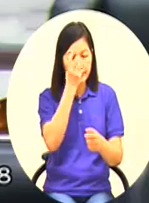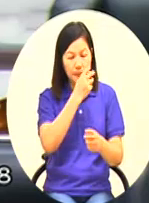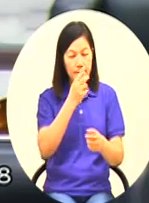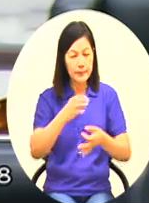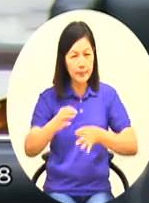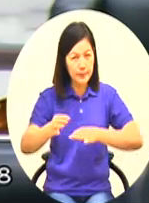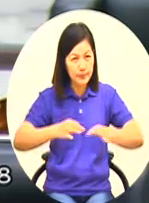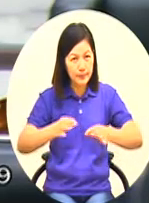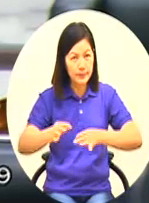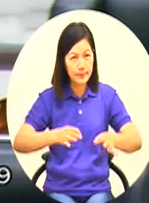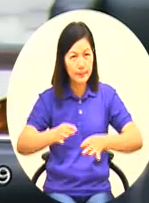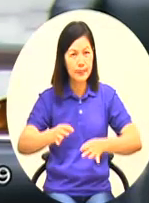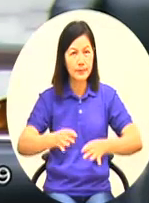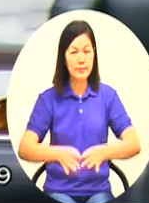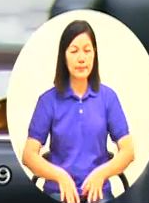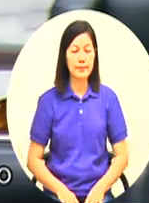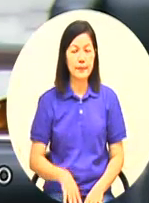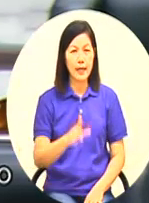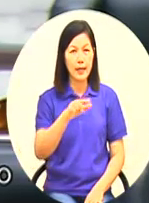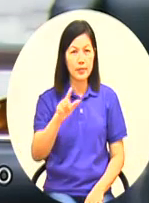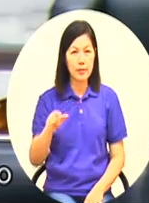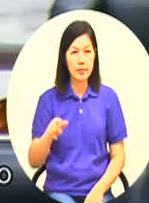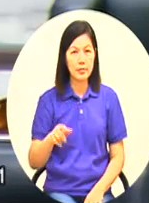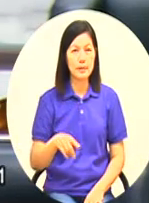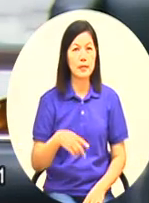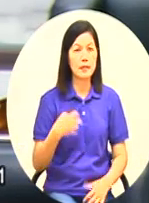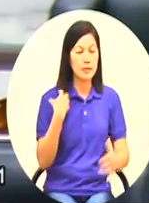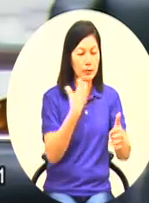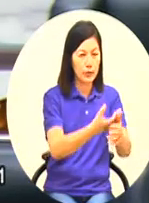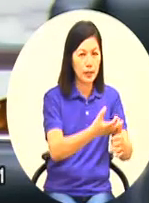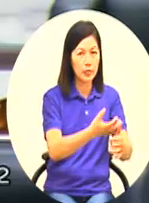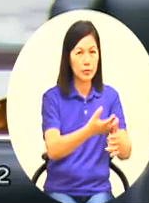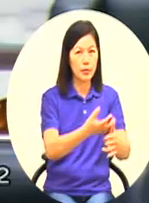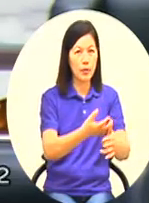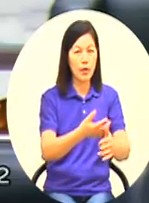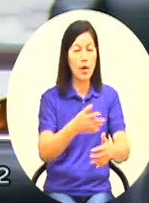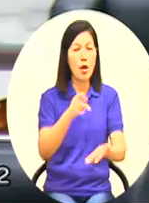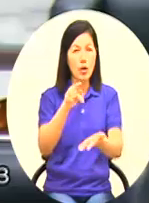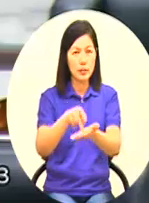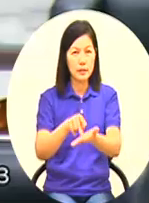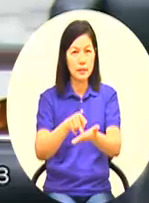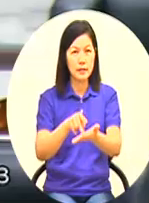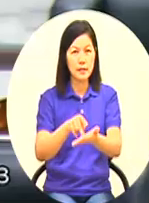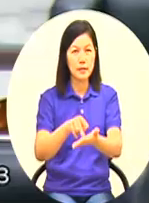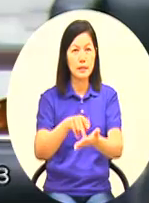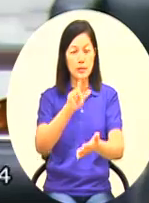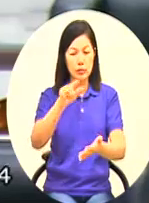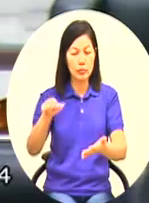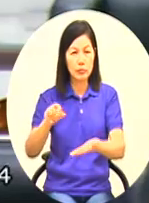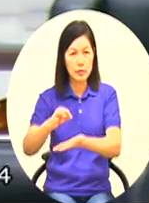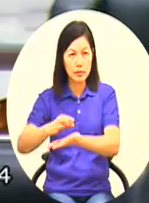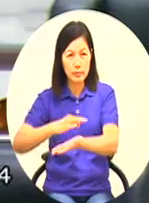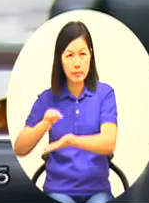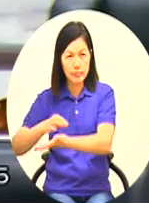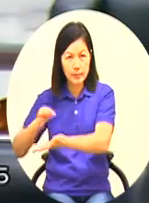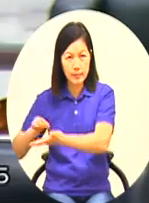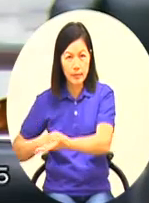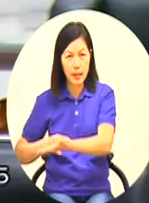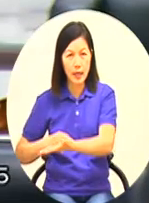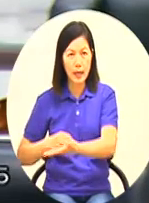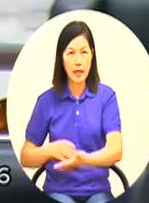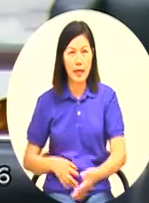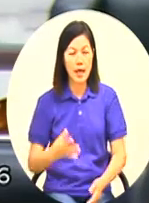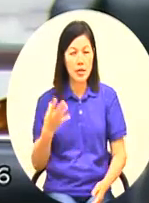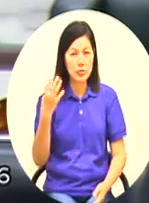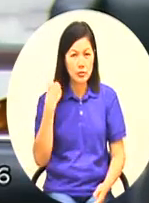是物品受托寄售或销货的旧货物